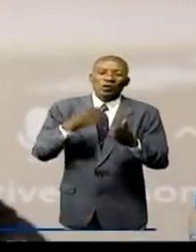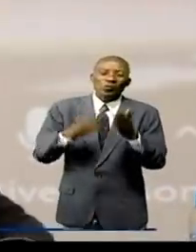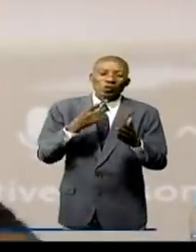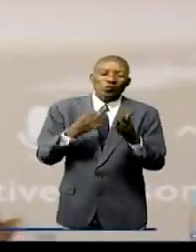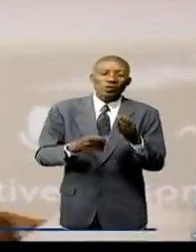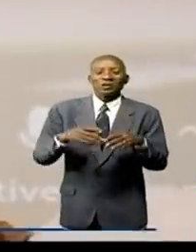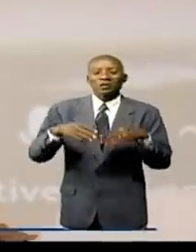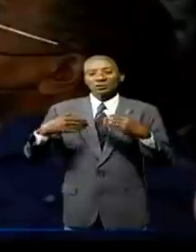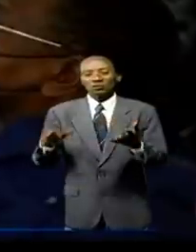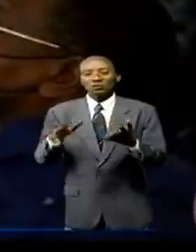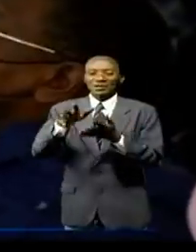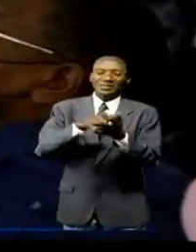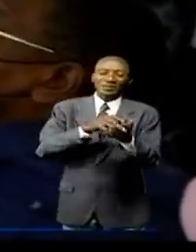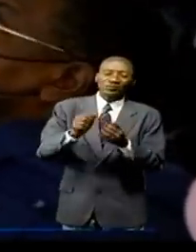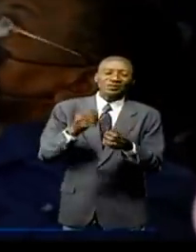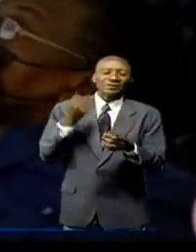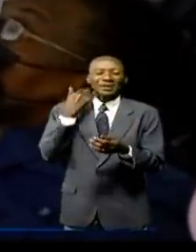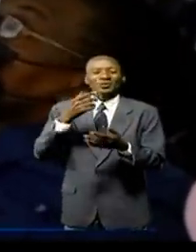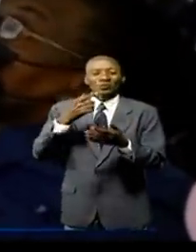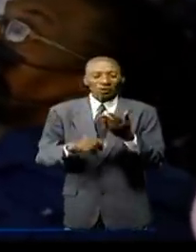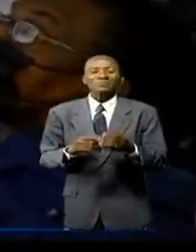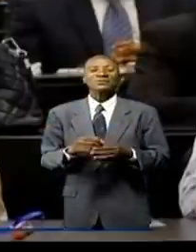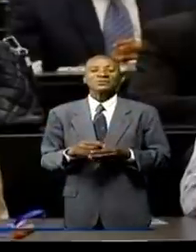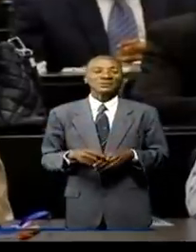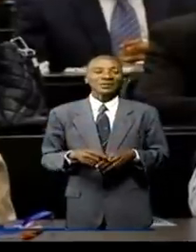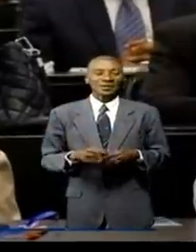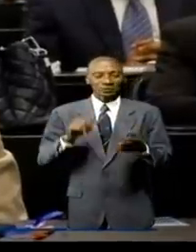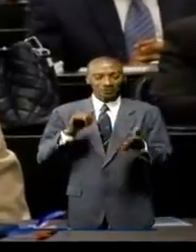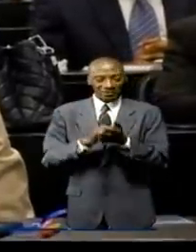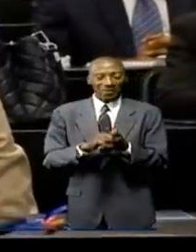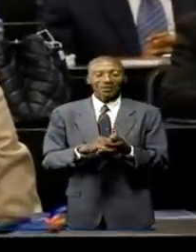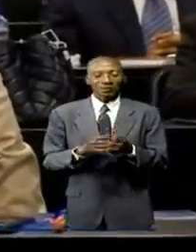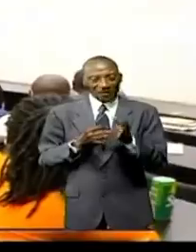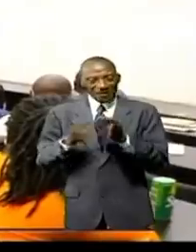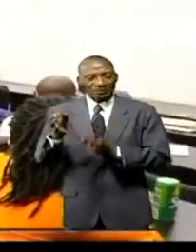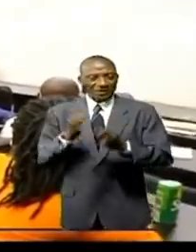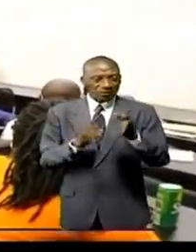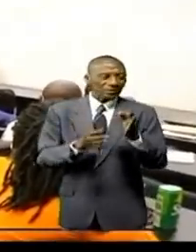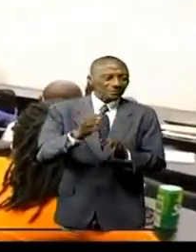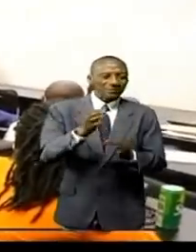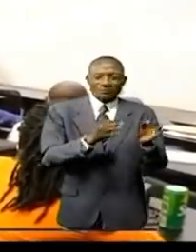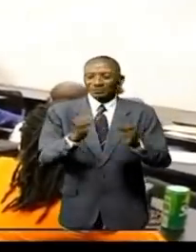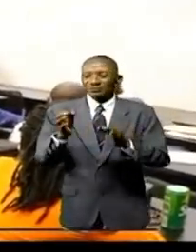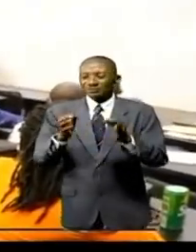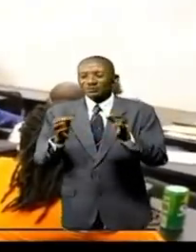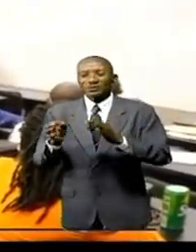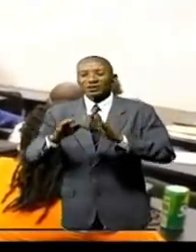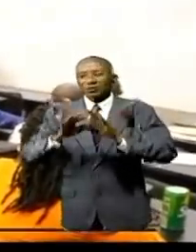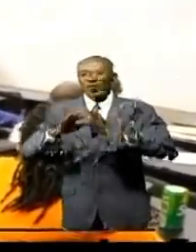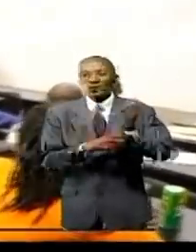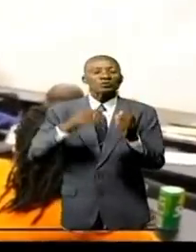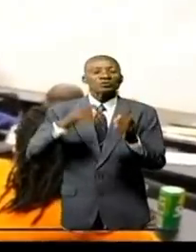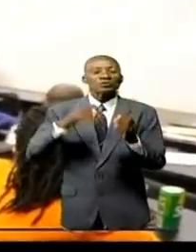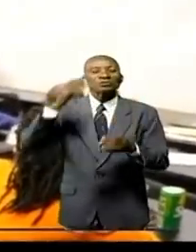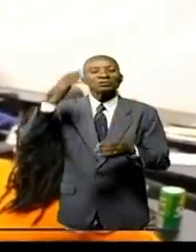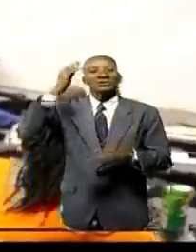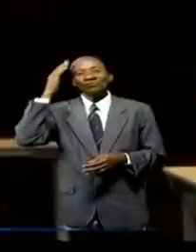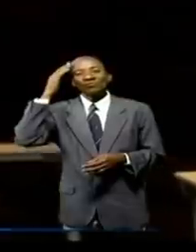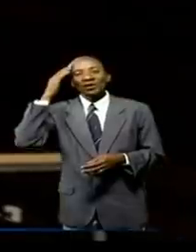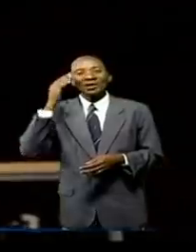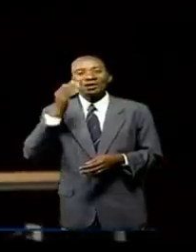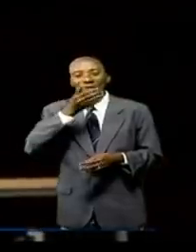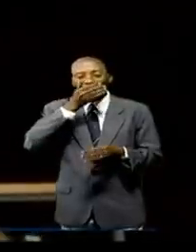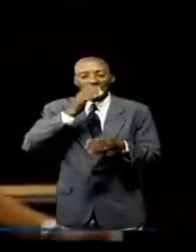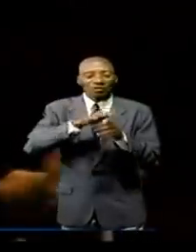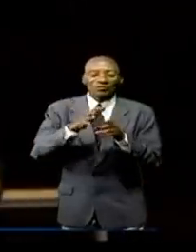expliqué tour à tour ce que représente ce fléau dans la société. En RDC, la catastrophe a été grâce à